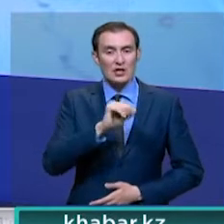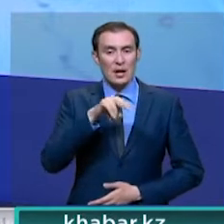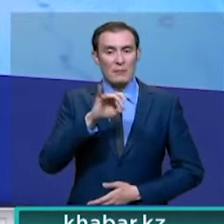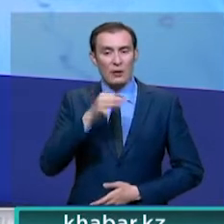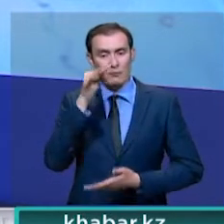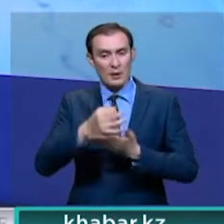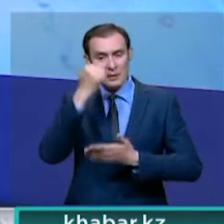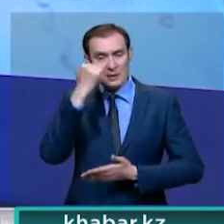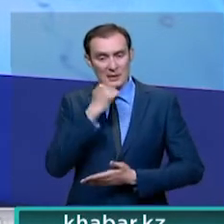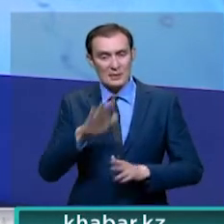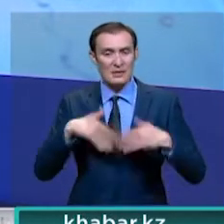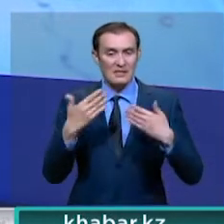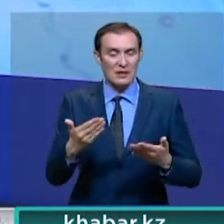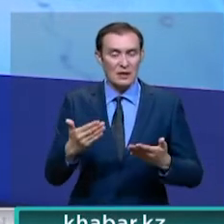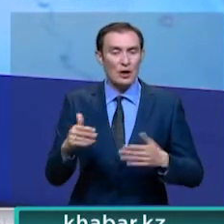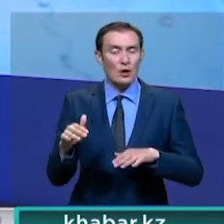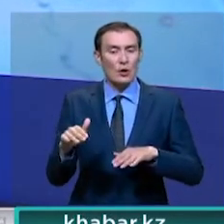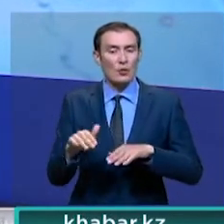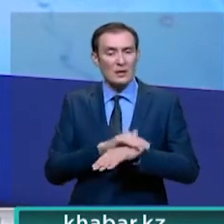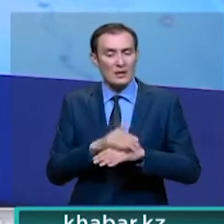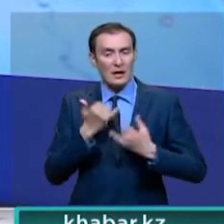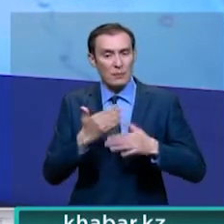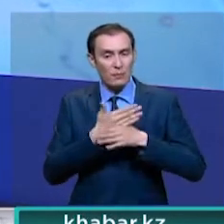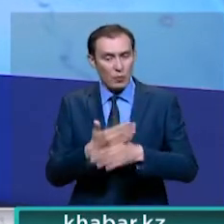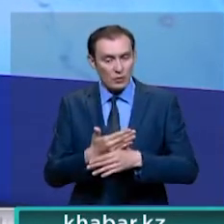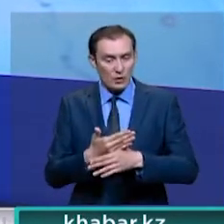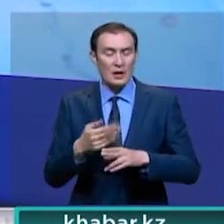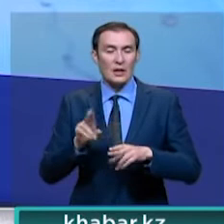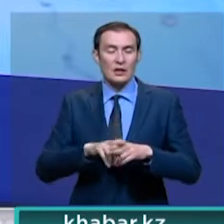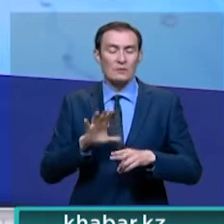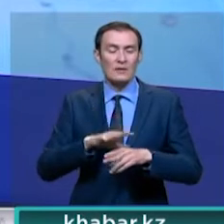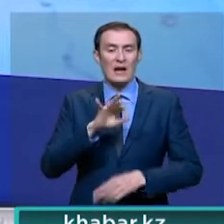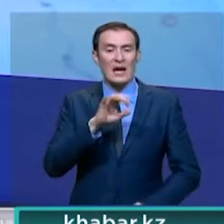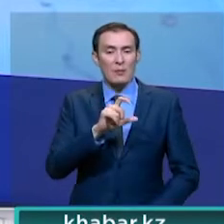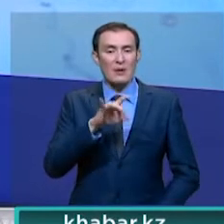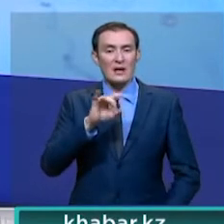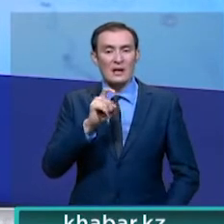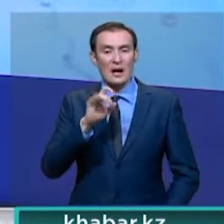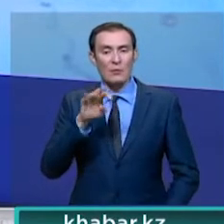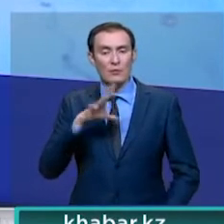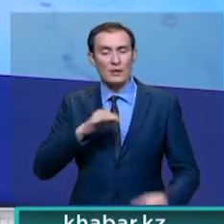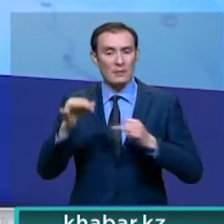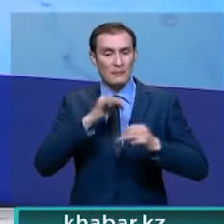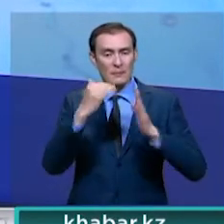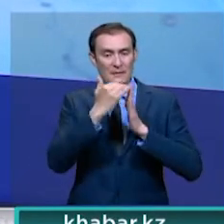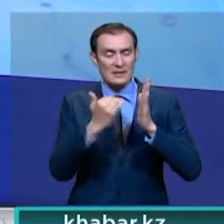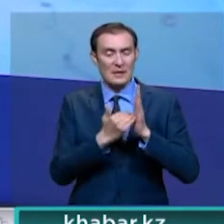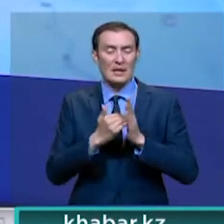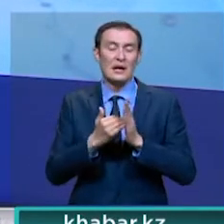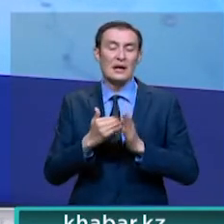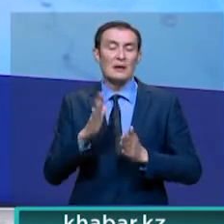поблагодарил за предоставление гуманитарной помощи в рамках переговоров с эмомали рахмоном рассмотрено повестка для